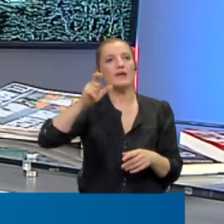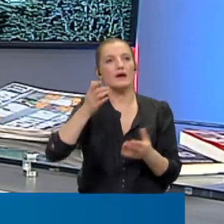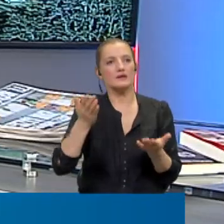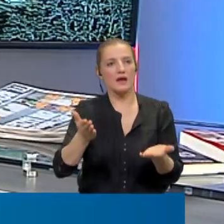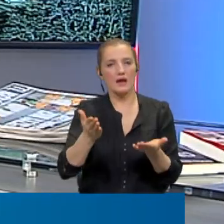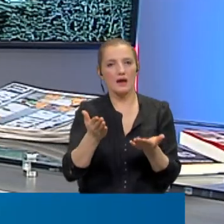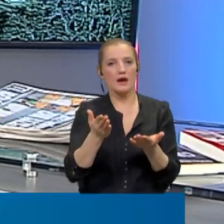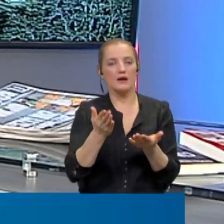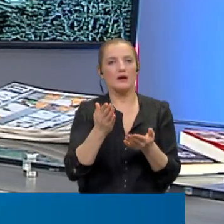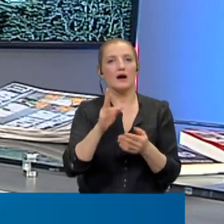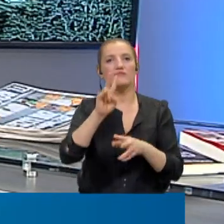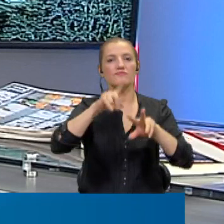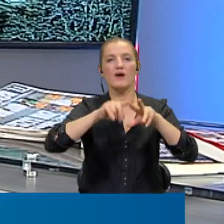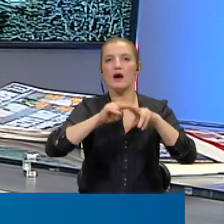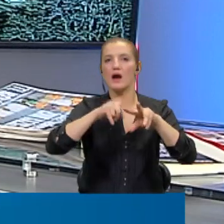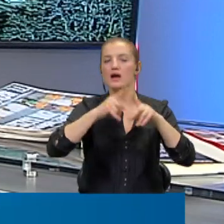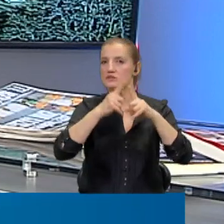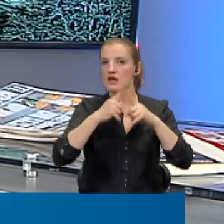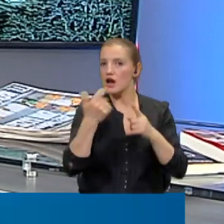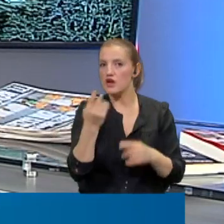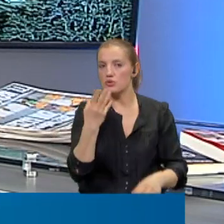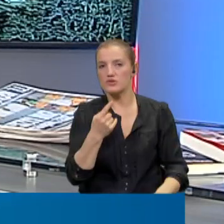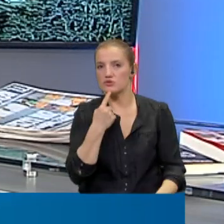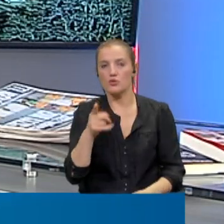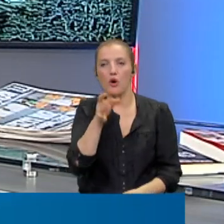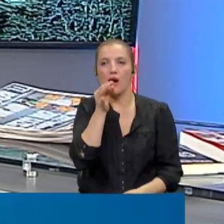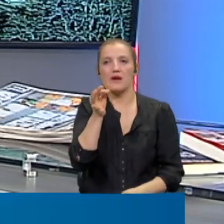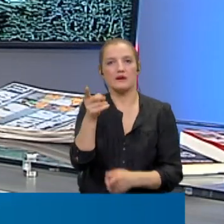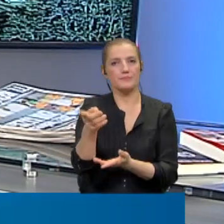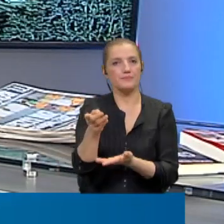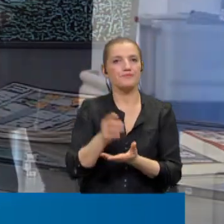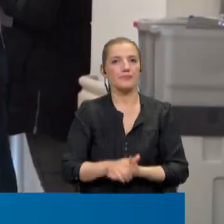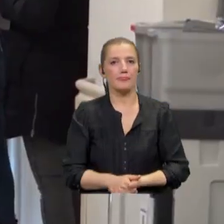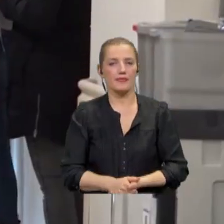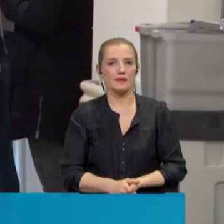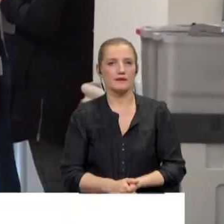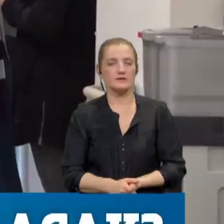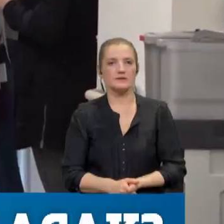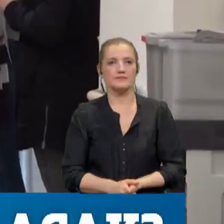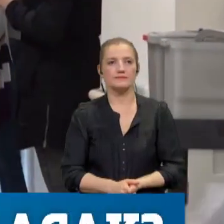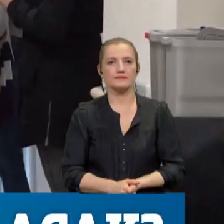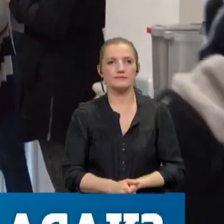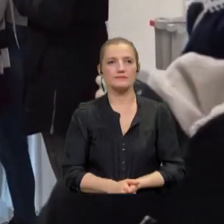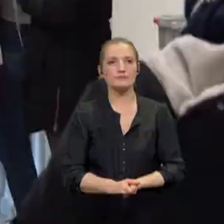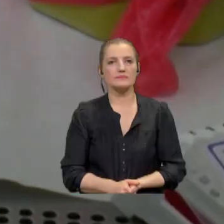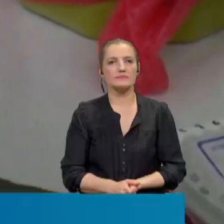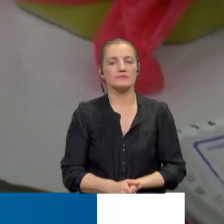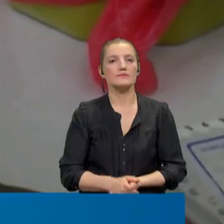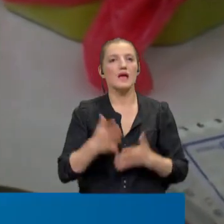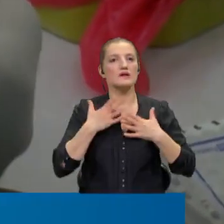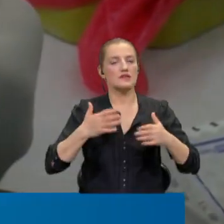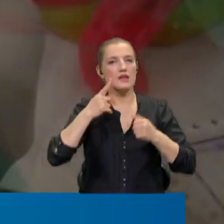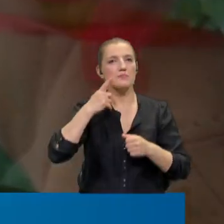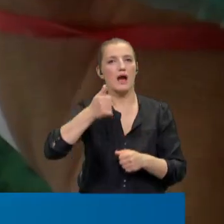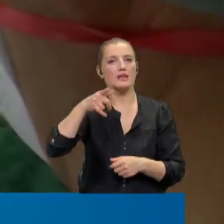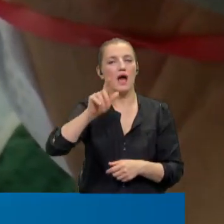baka sayısının kaç olacağını söylüyor işte o haber zty Sağlık